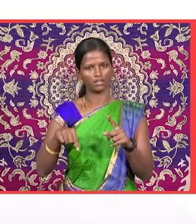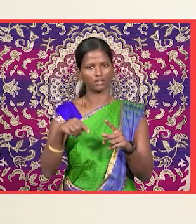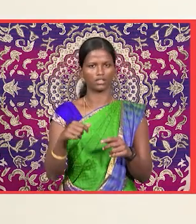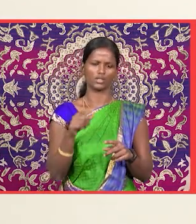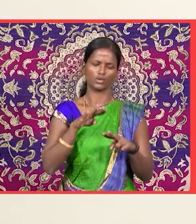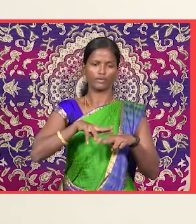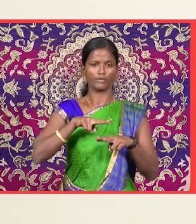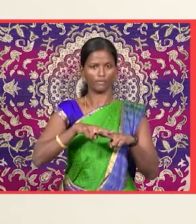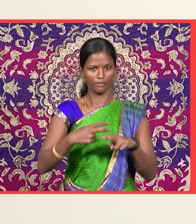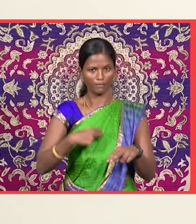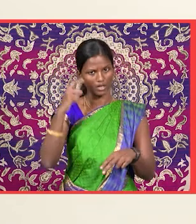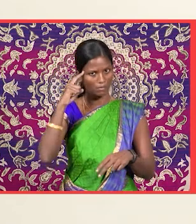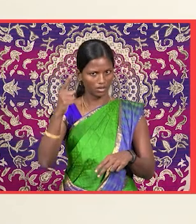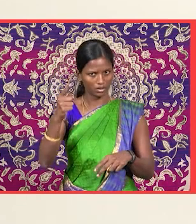தெரியும்.